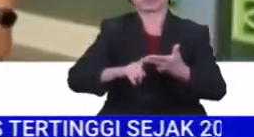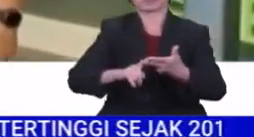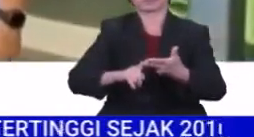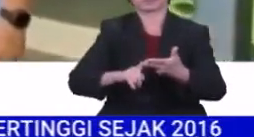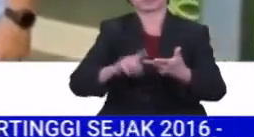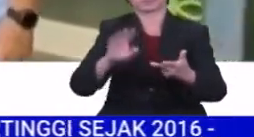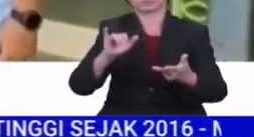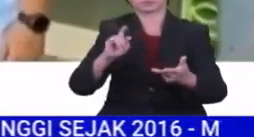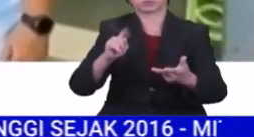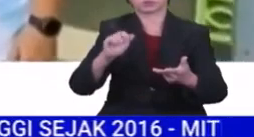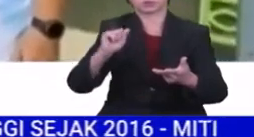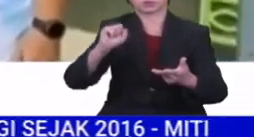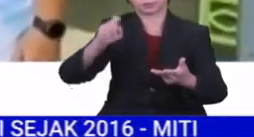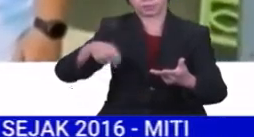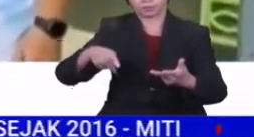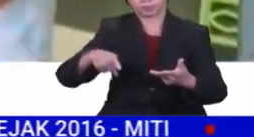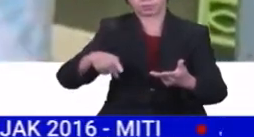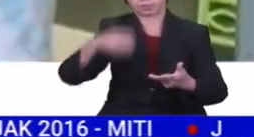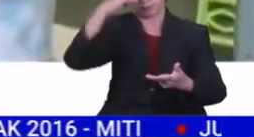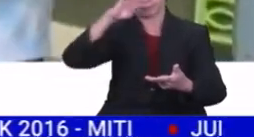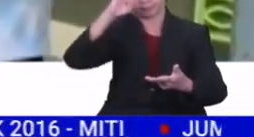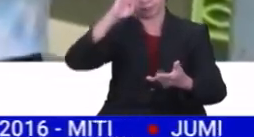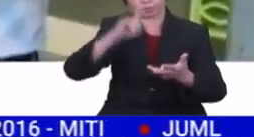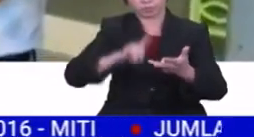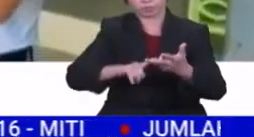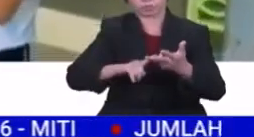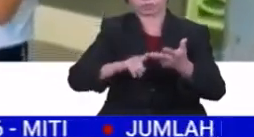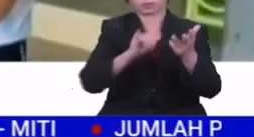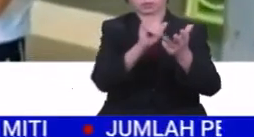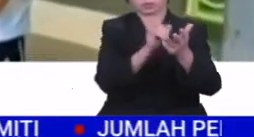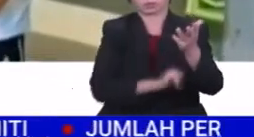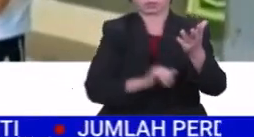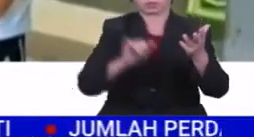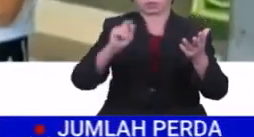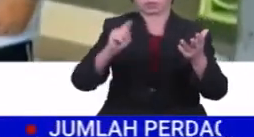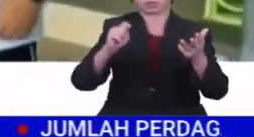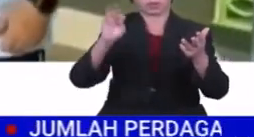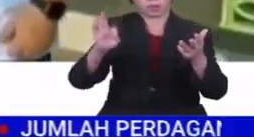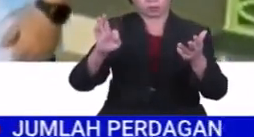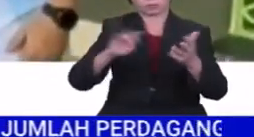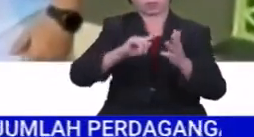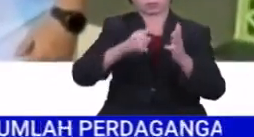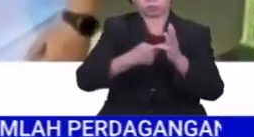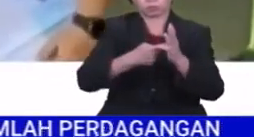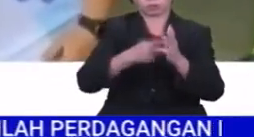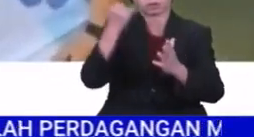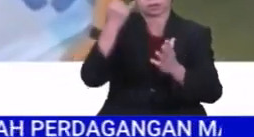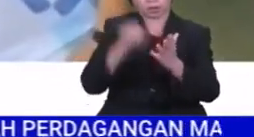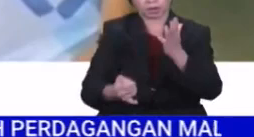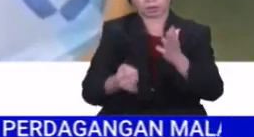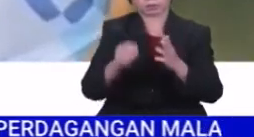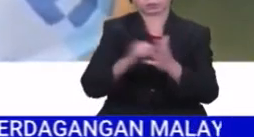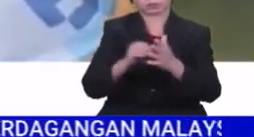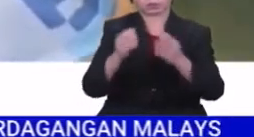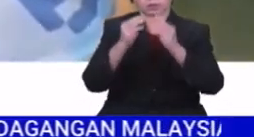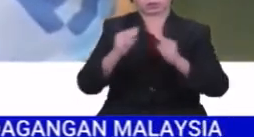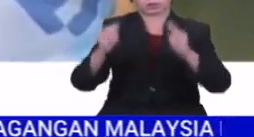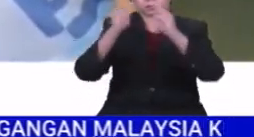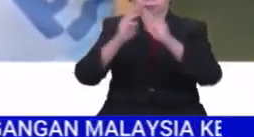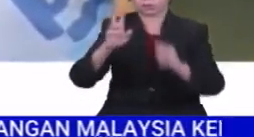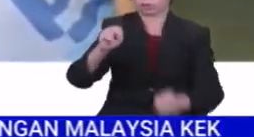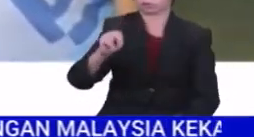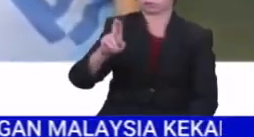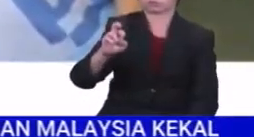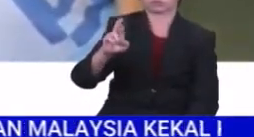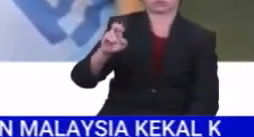Saputra white ESP please dan yayasan tuanku Fauziah wcf yang bermula dan berakhir di perkarangan Masjid Nurul